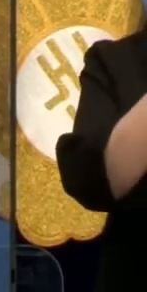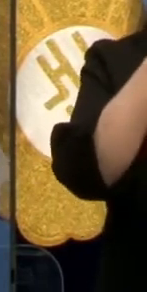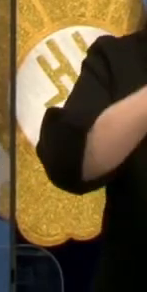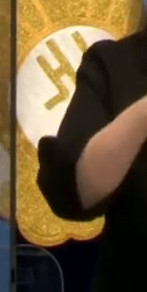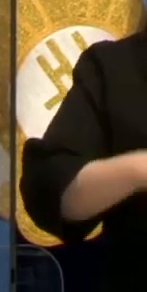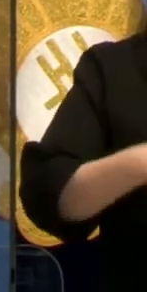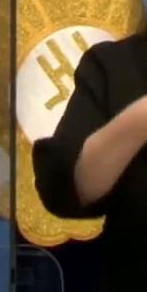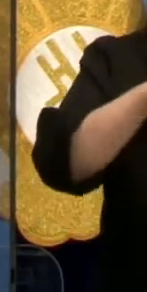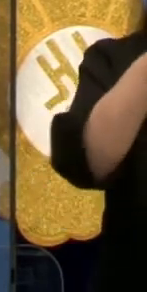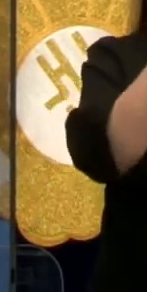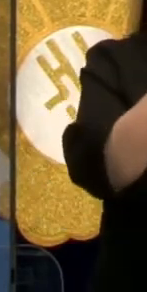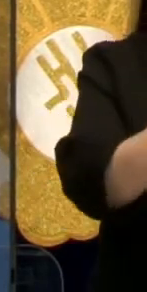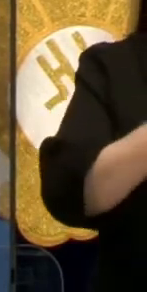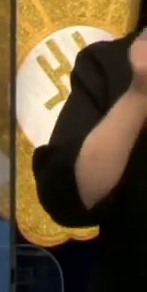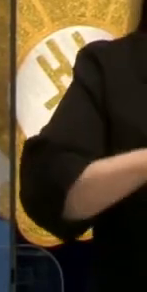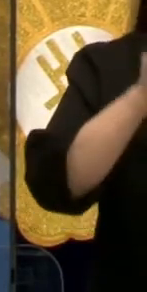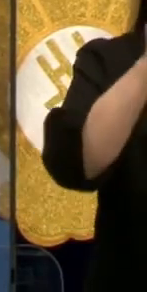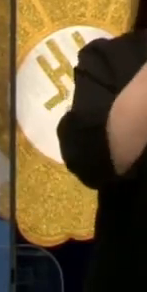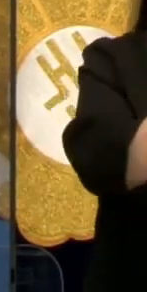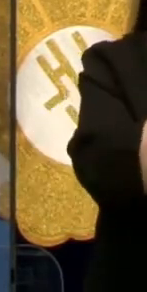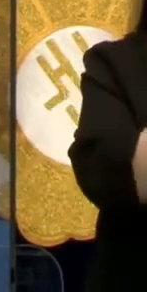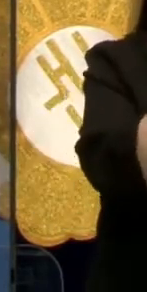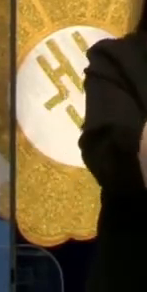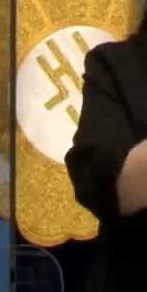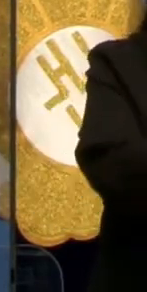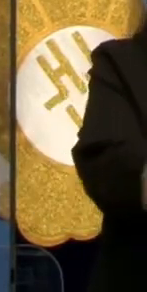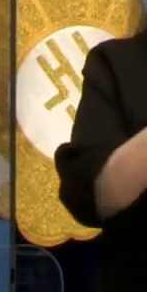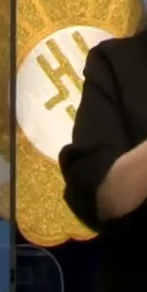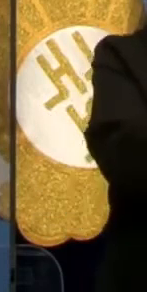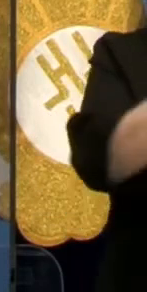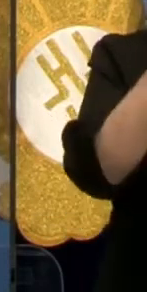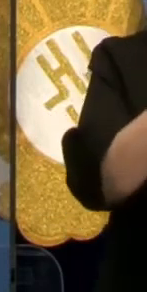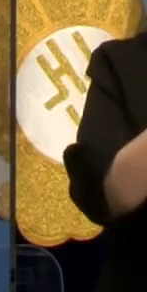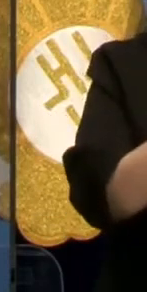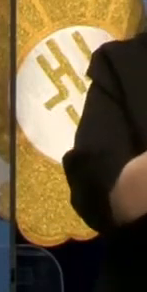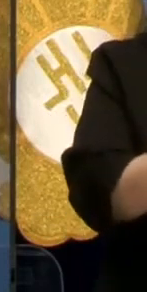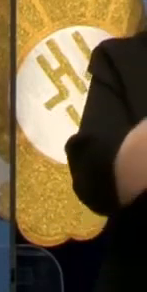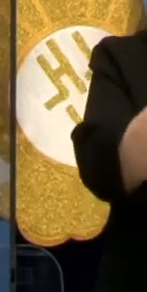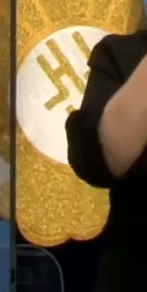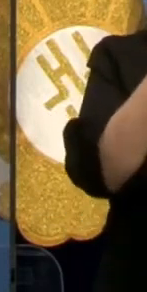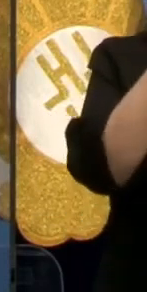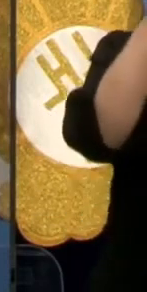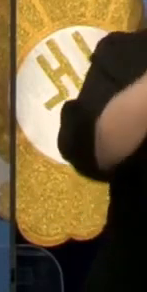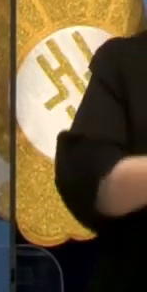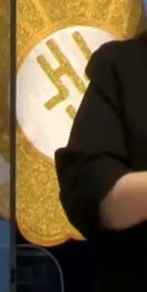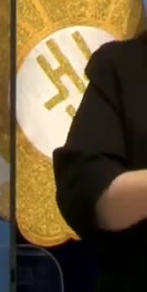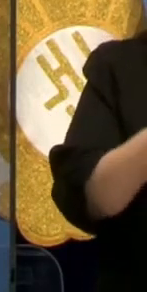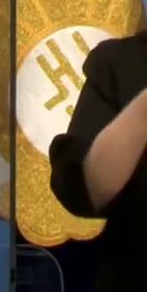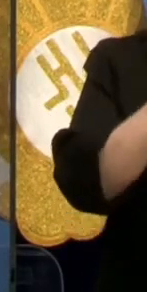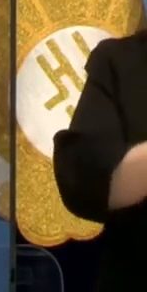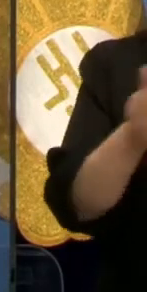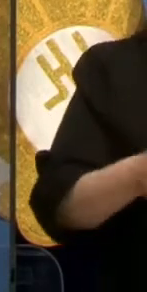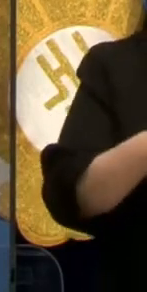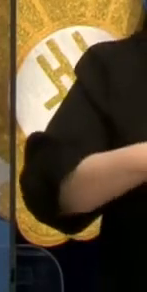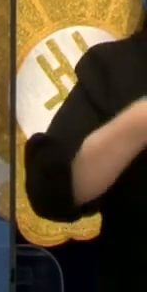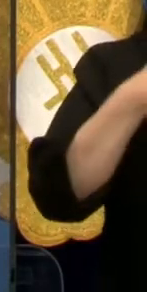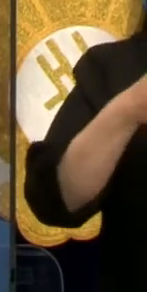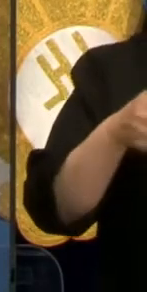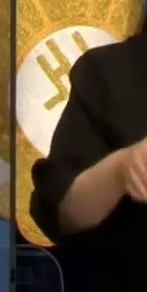드리겠습니다. 오늘 대법원이 김경수 경남 지사에게 최종적으로 유죄를 선고했습니다.